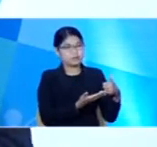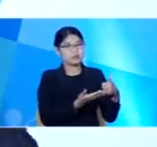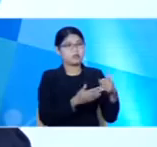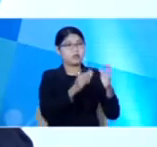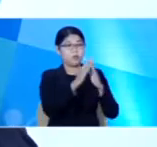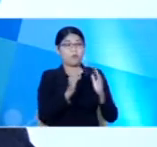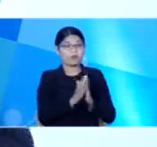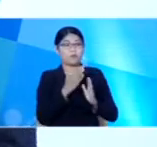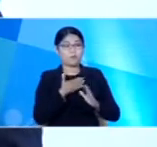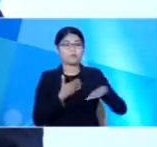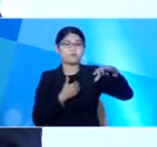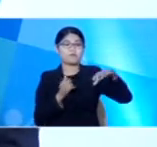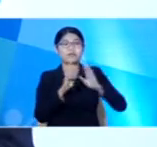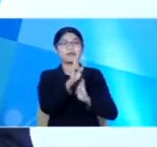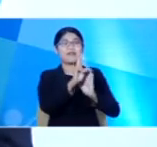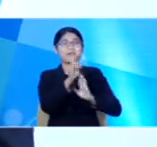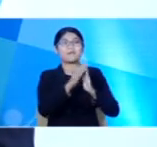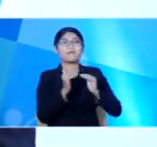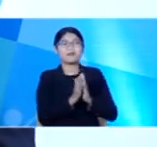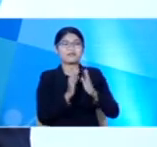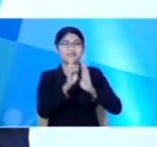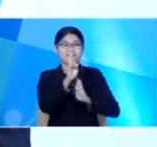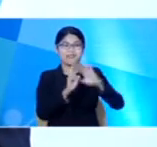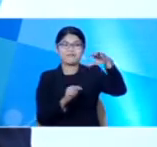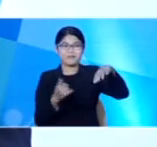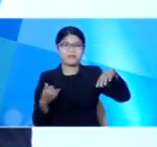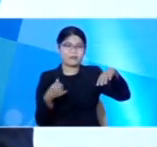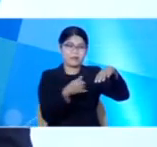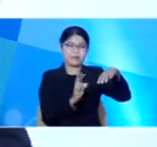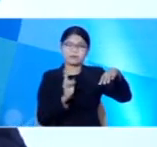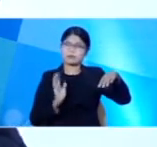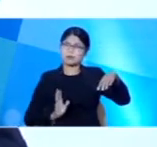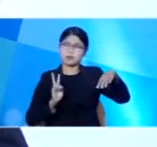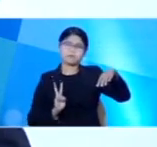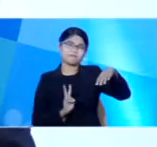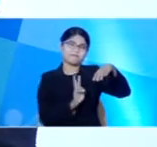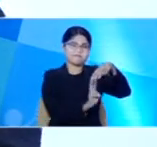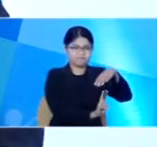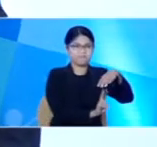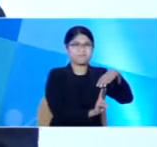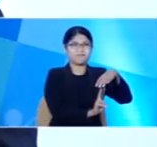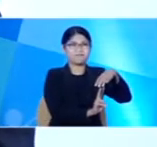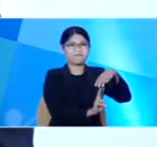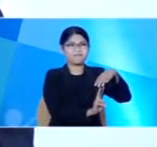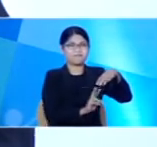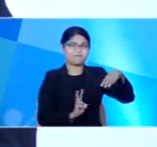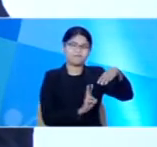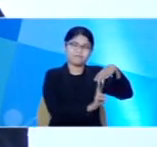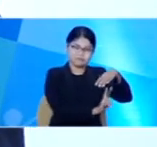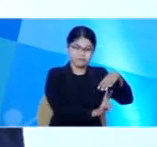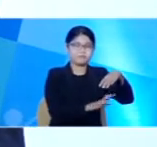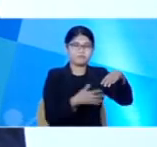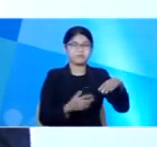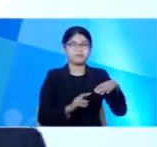มนะไปที่วัดผมนะไปกับท่านเจ้าคุณอีกรูปนึงนะก็คือท่านสมเด็จเดี๋ยวนี้นะวัดลาดบว